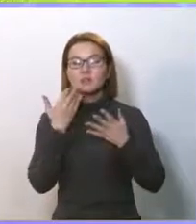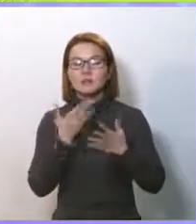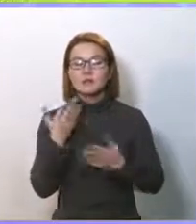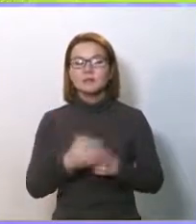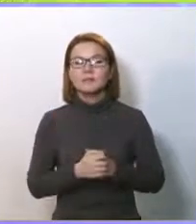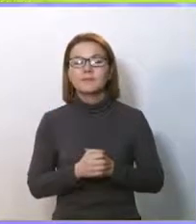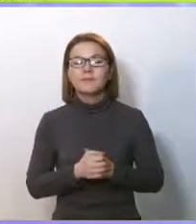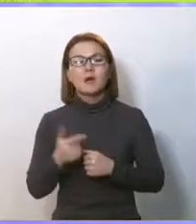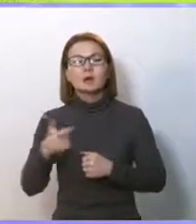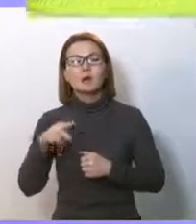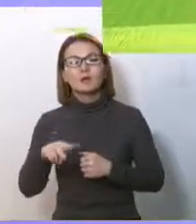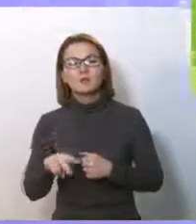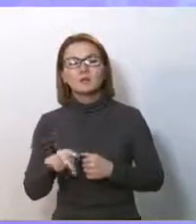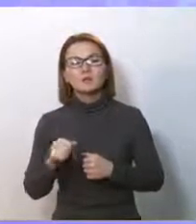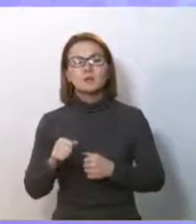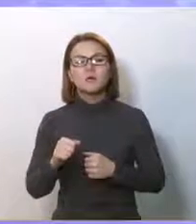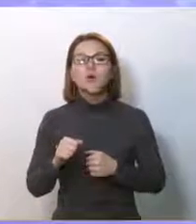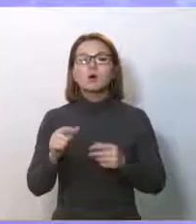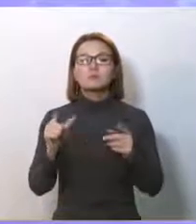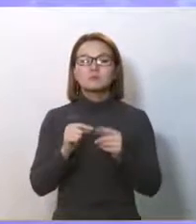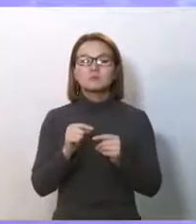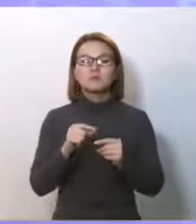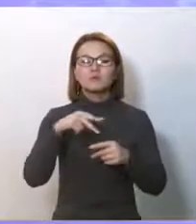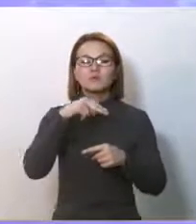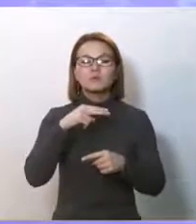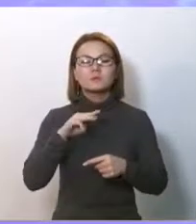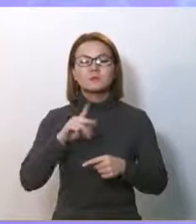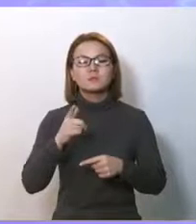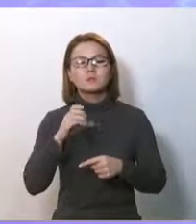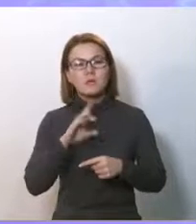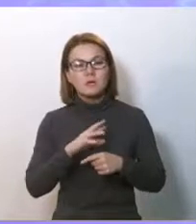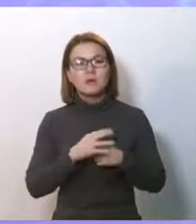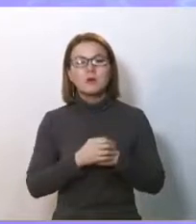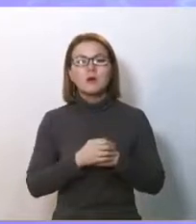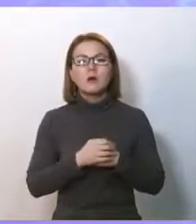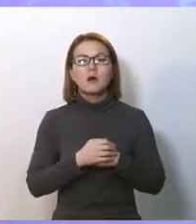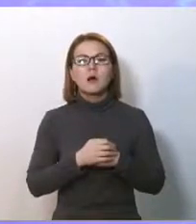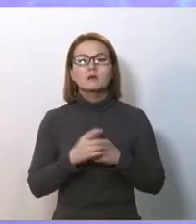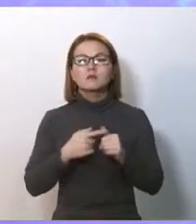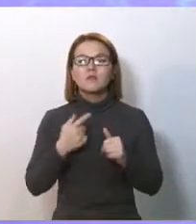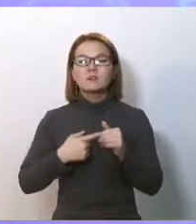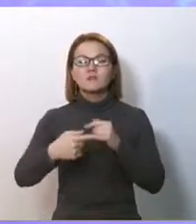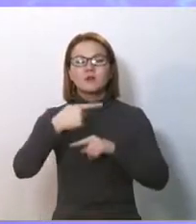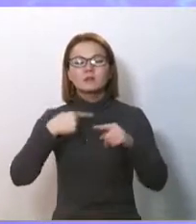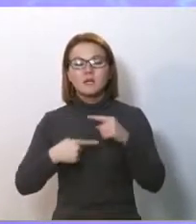прочитать. Глаголы с суффиксом «ся» называются возвратными,